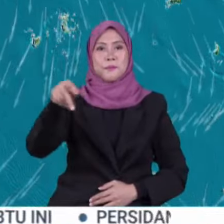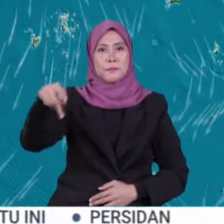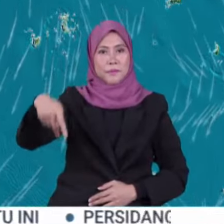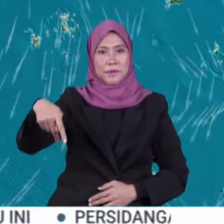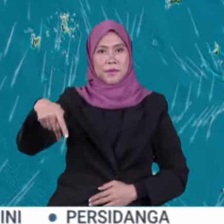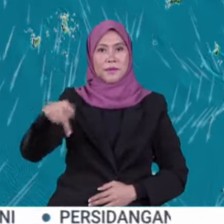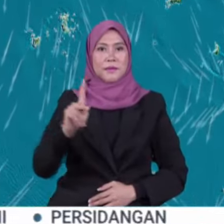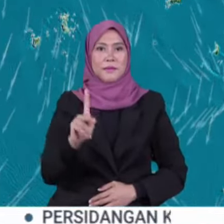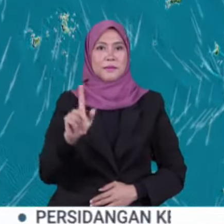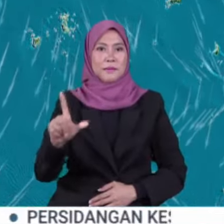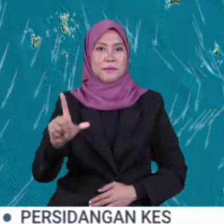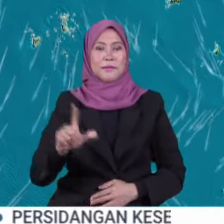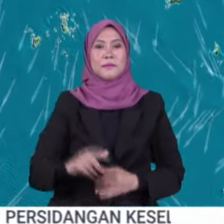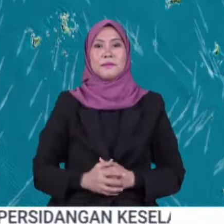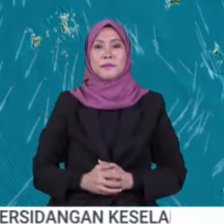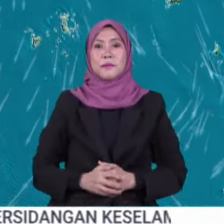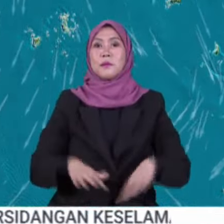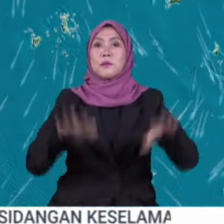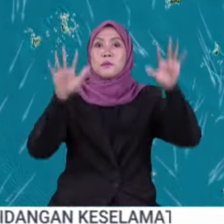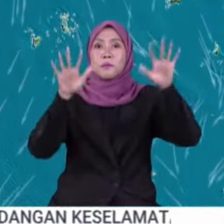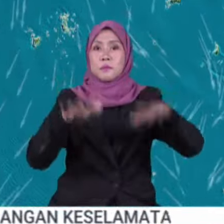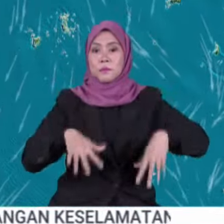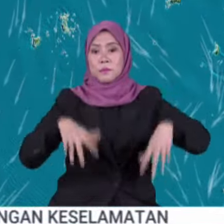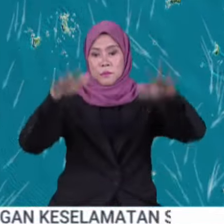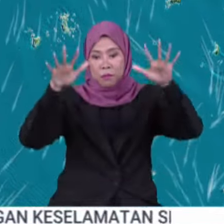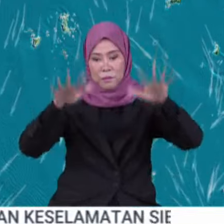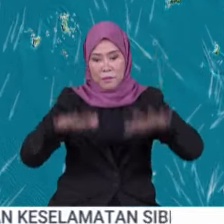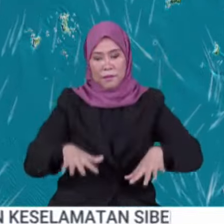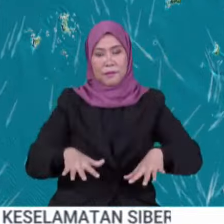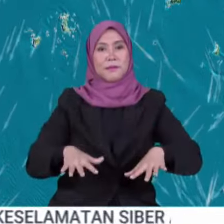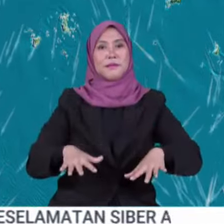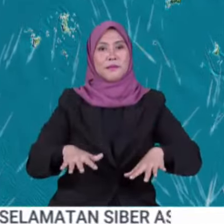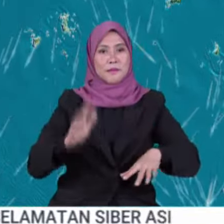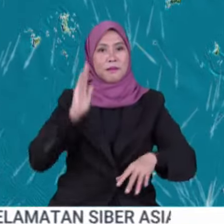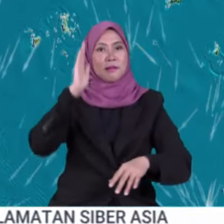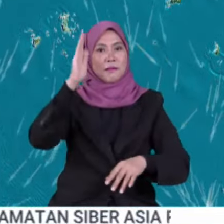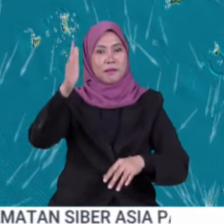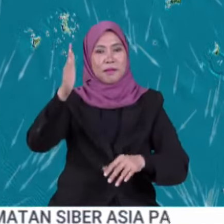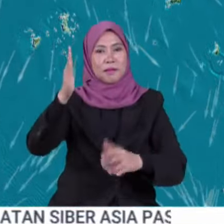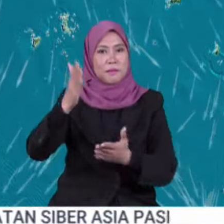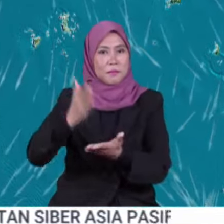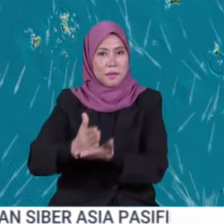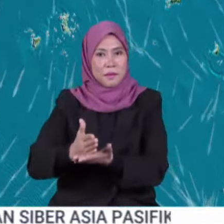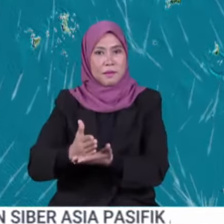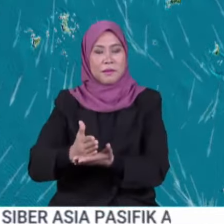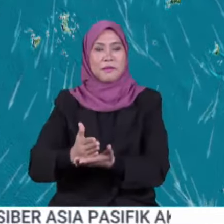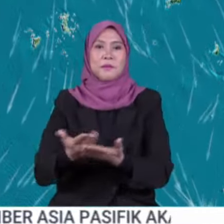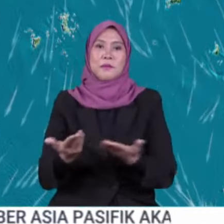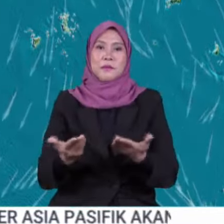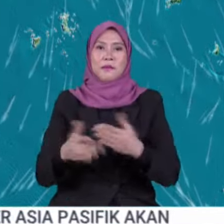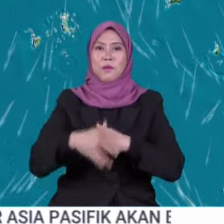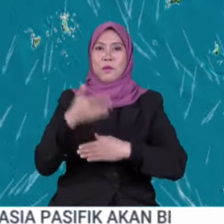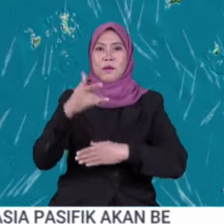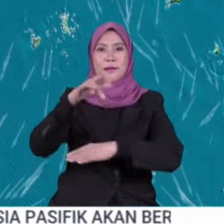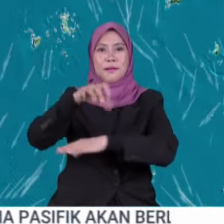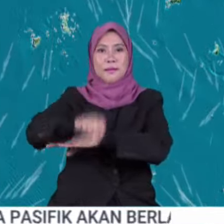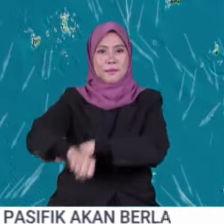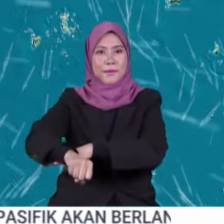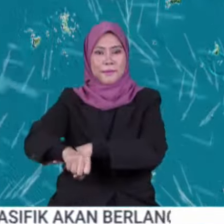Persekutuan Kuala Lumpur. Keadaan hujan yang sedang berlaku ketika ini dijangka akan beransur pulih menjelang awal malam